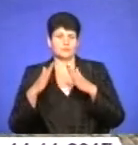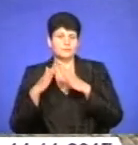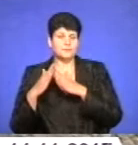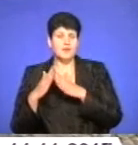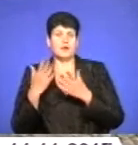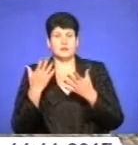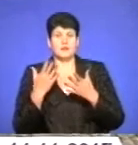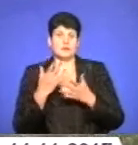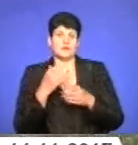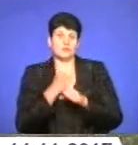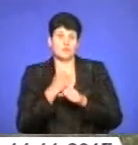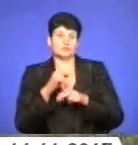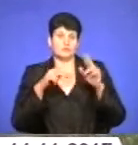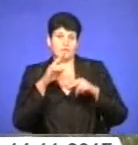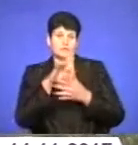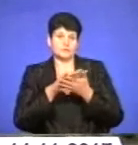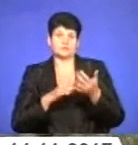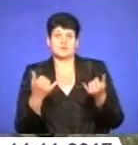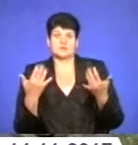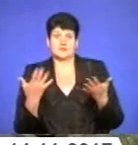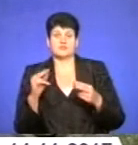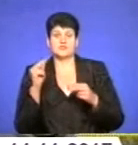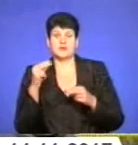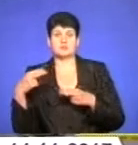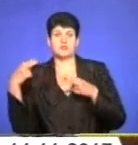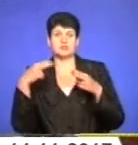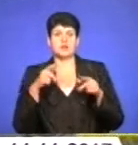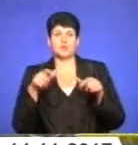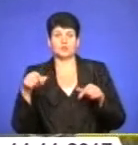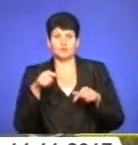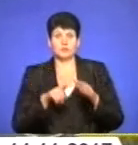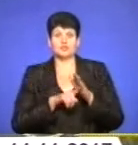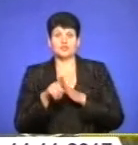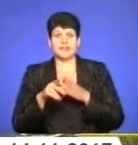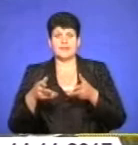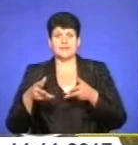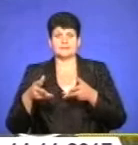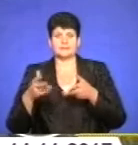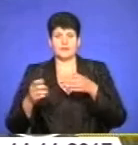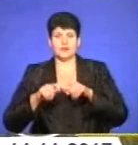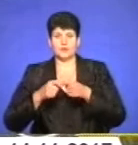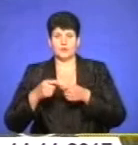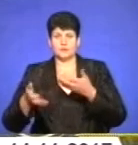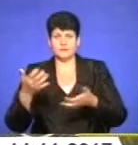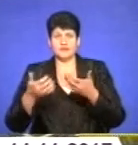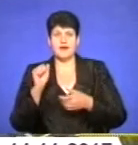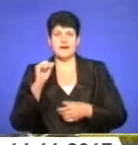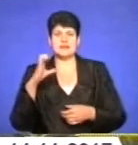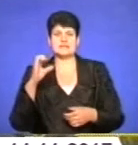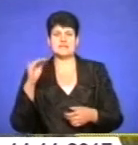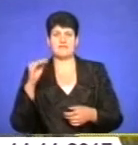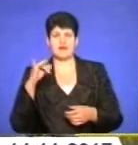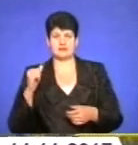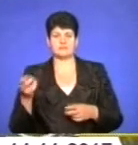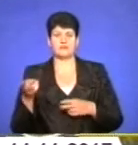роботи тривають досі. Приїжджали в четвер сюди люди, почали різати асфальт. Ми викликали поліцію 102. До нас